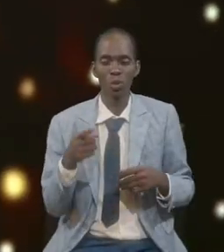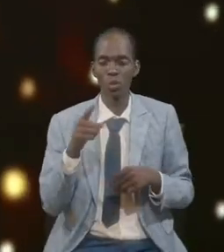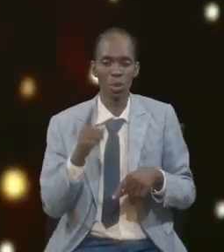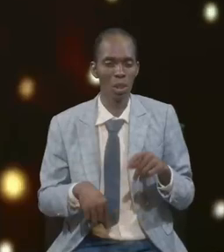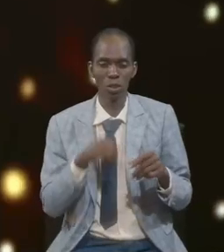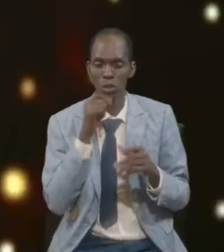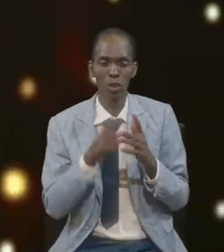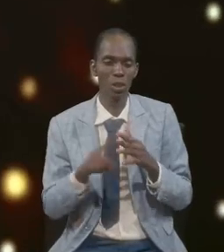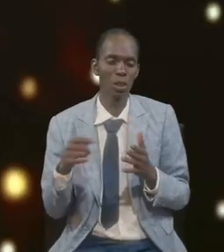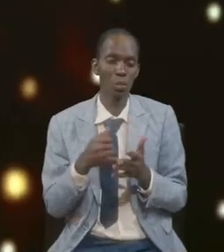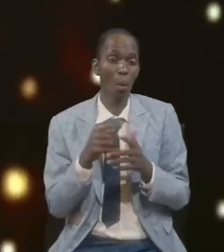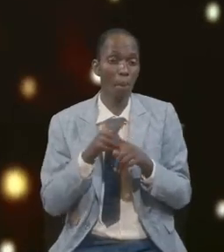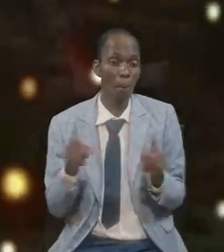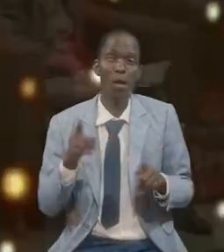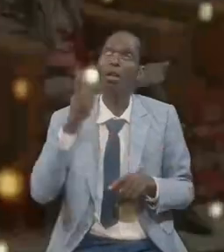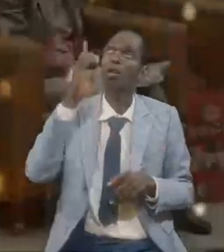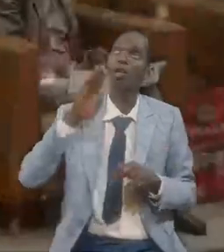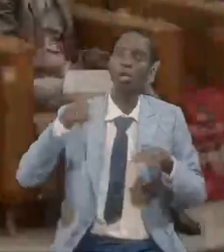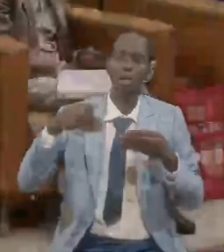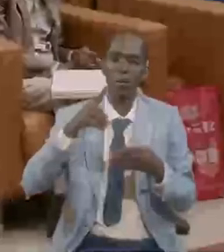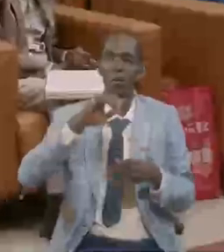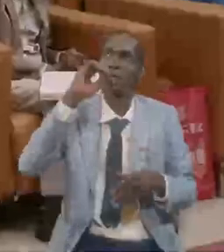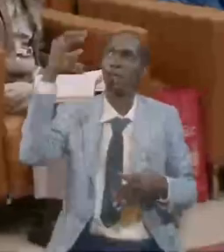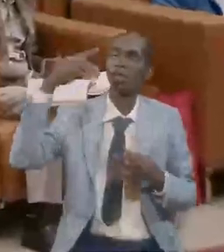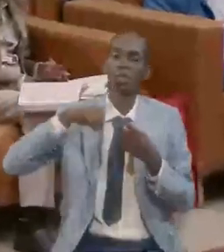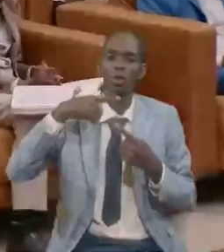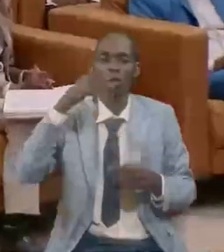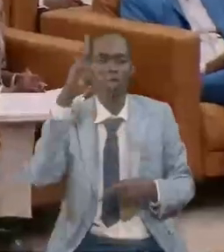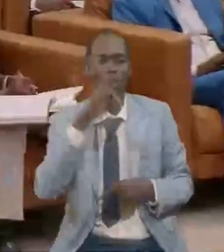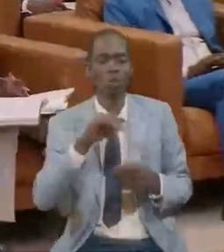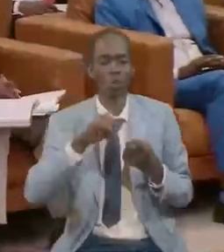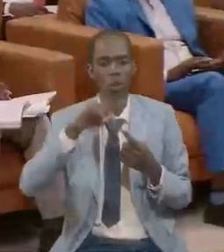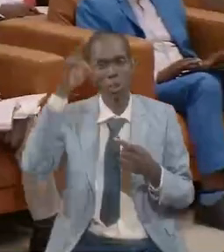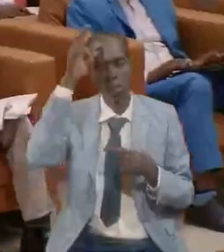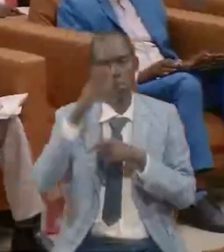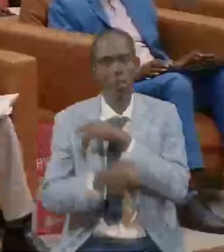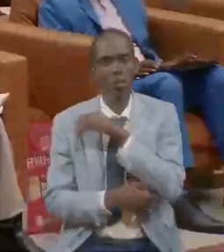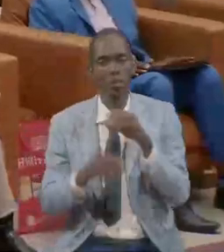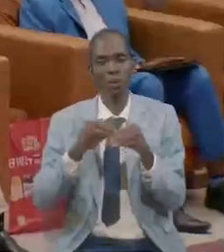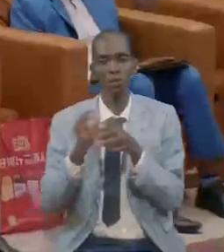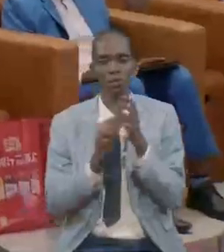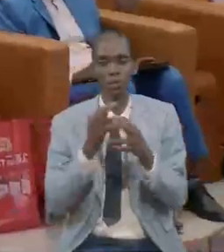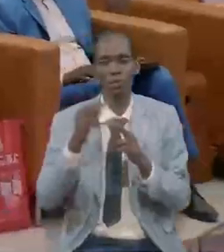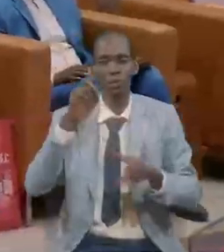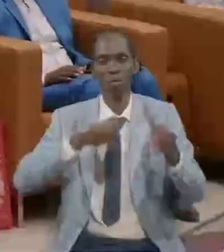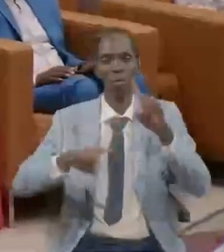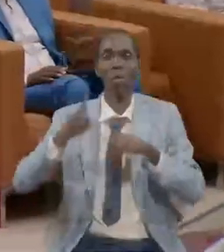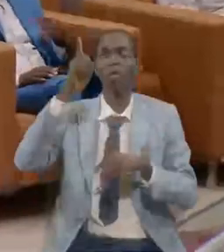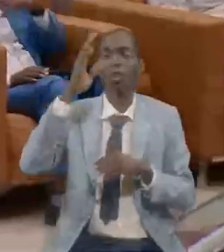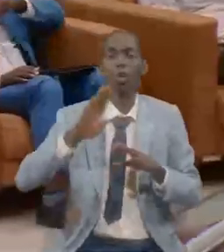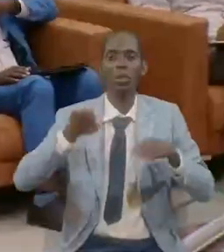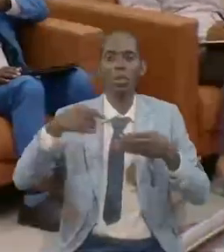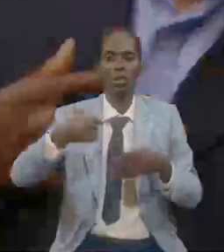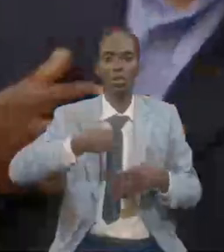vous ne pourrez pas éviter d'être tenté. Que Dieu vous donne la grâce de dire non. Amen. Que Dieu me donne la grâce de dire non. Répétez